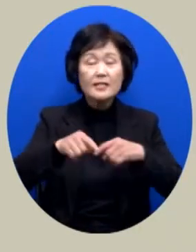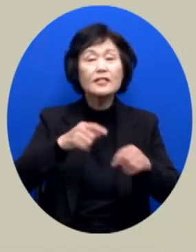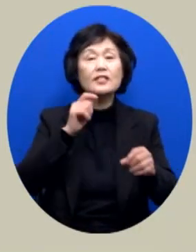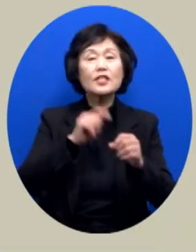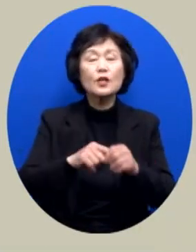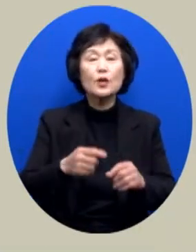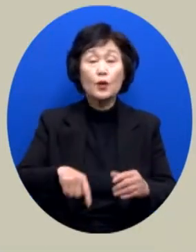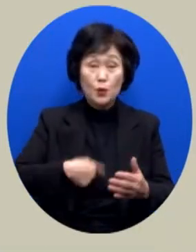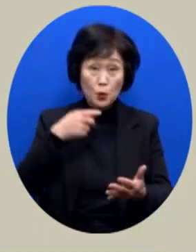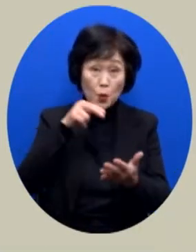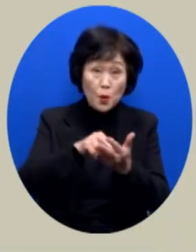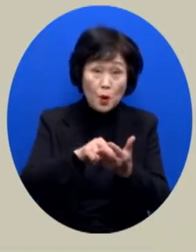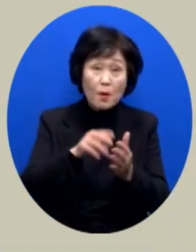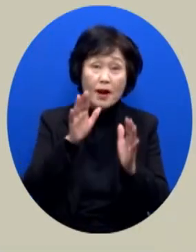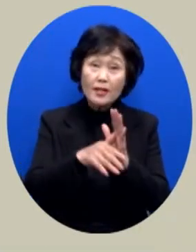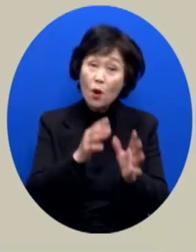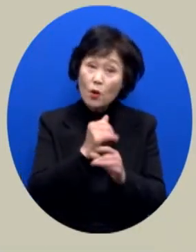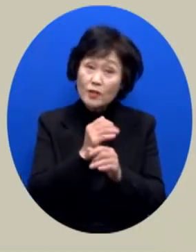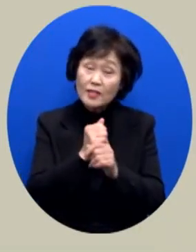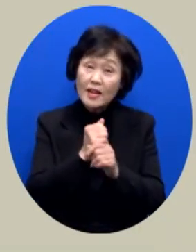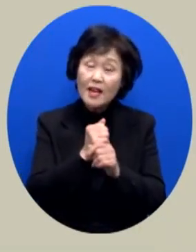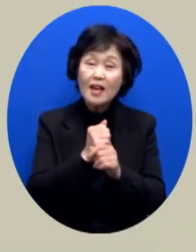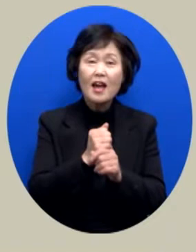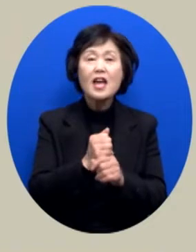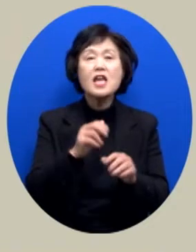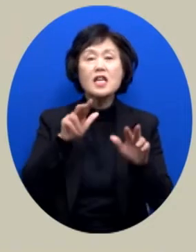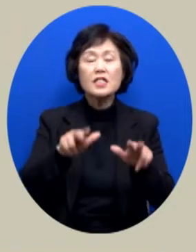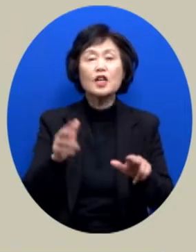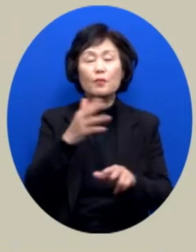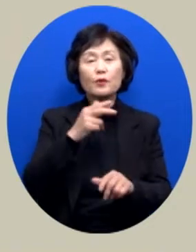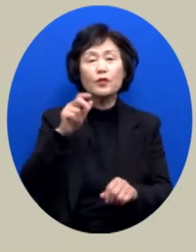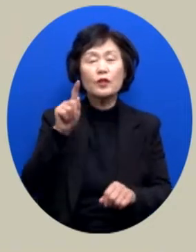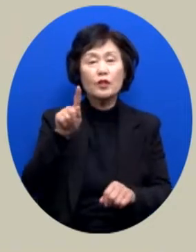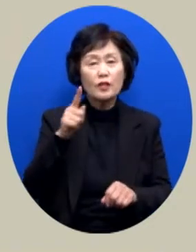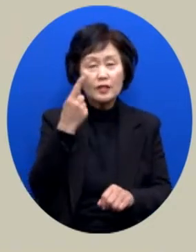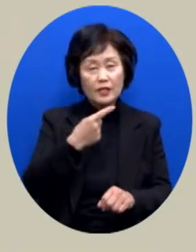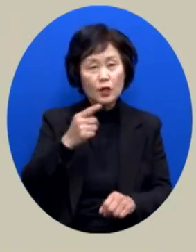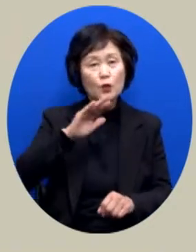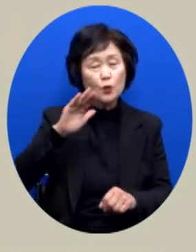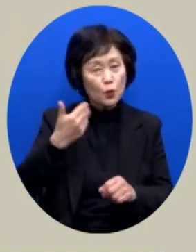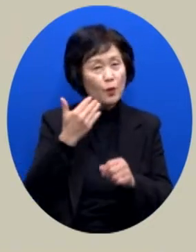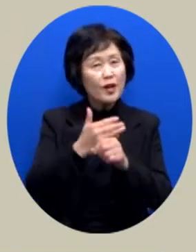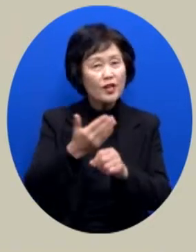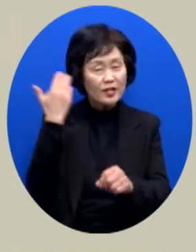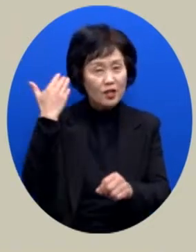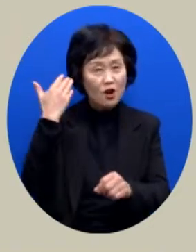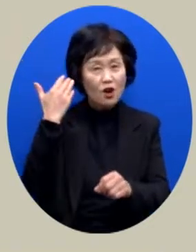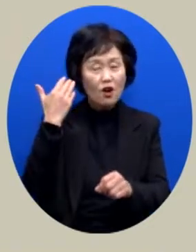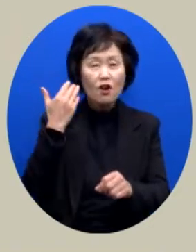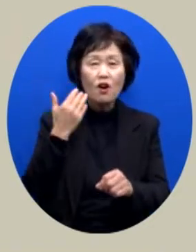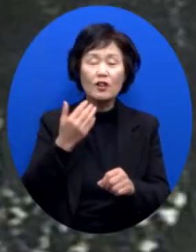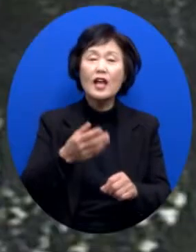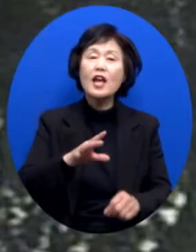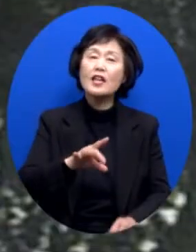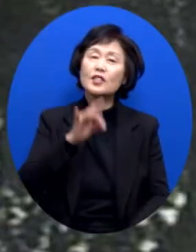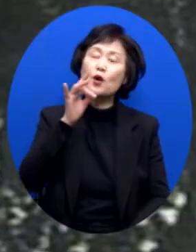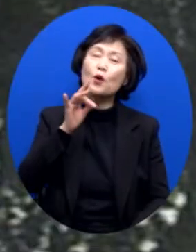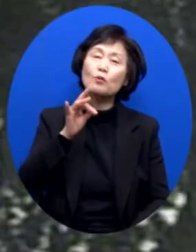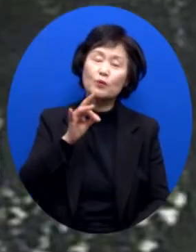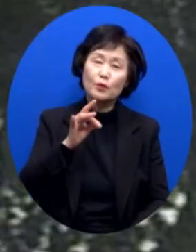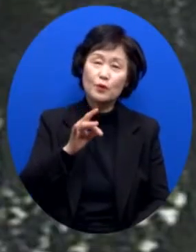8대가 언제 였죠 i 지금부터 1900년 지난 1948년 도에 처음으로